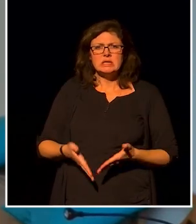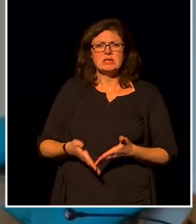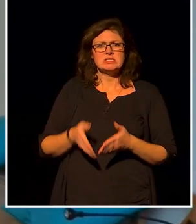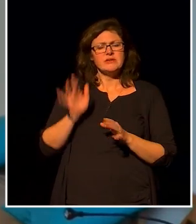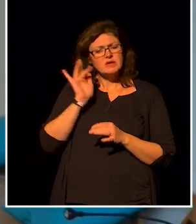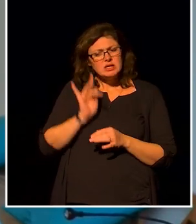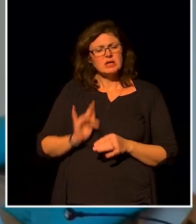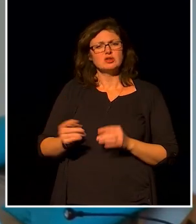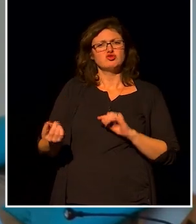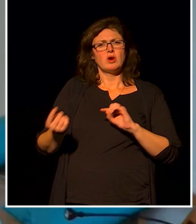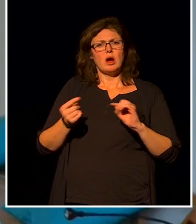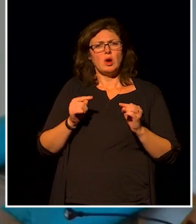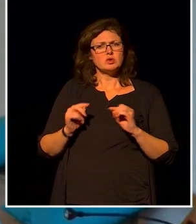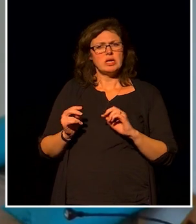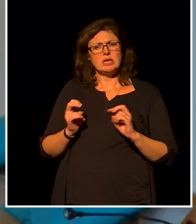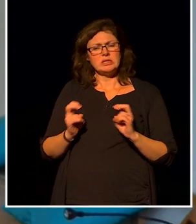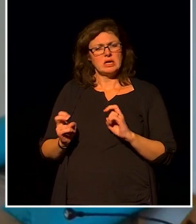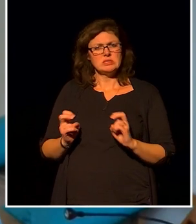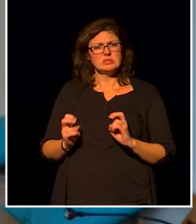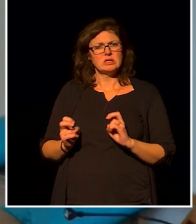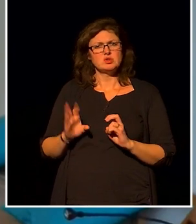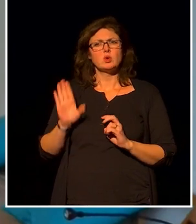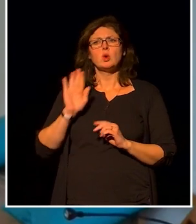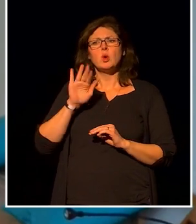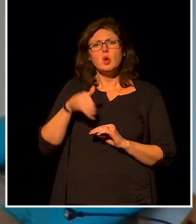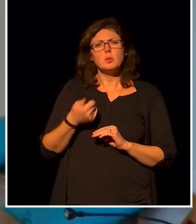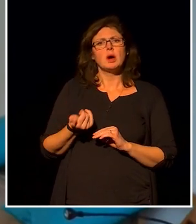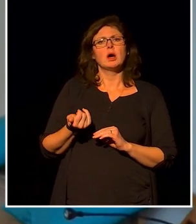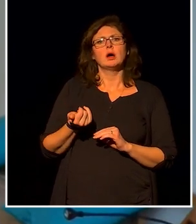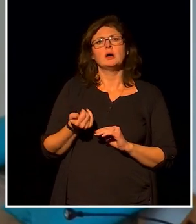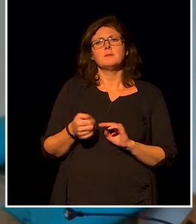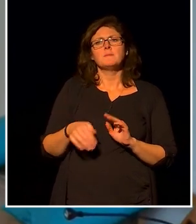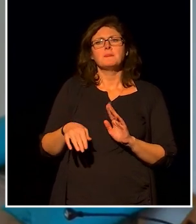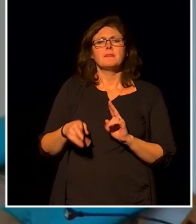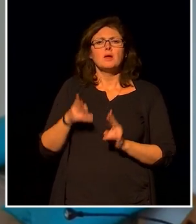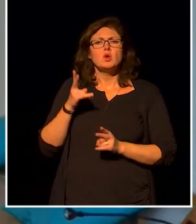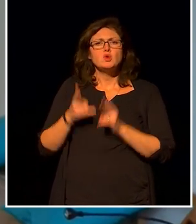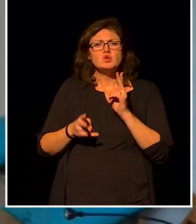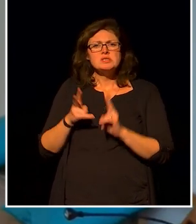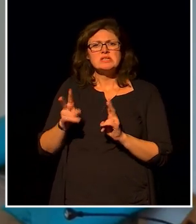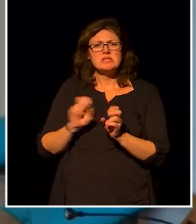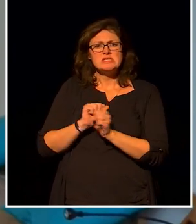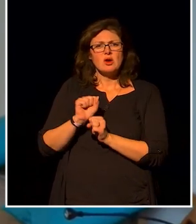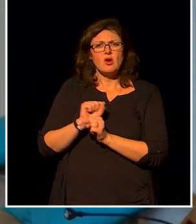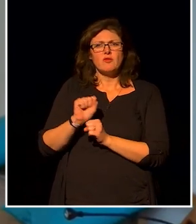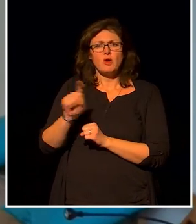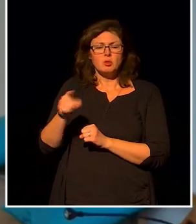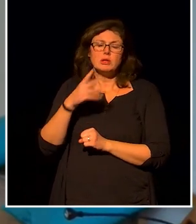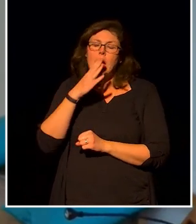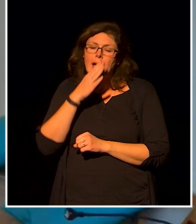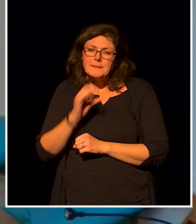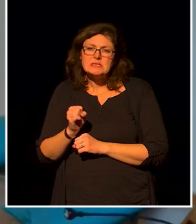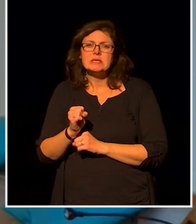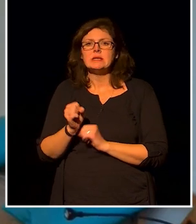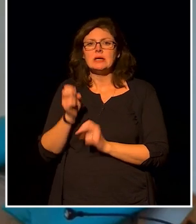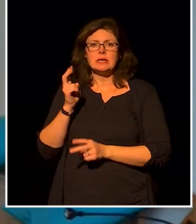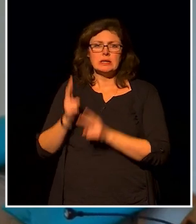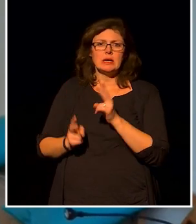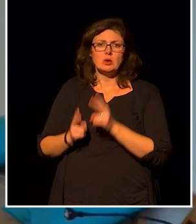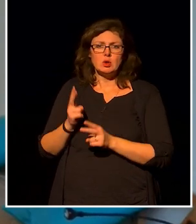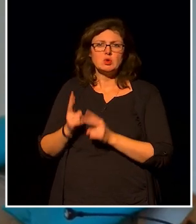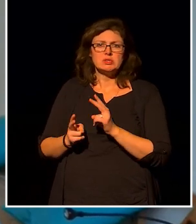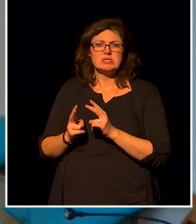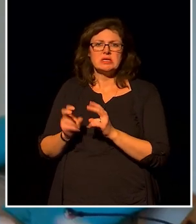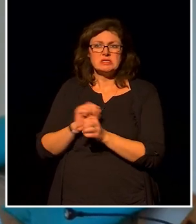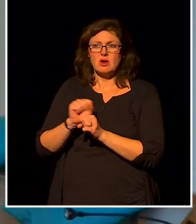Auseinandersetzung mit der Justizreform, der beabsichtigten Justizreform der rechten Regierung in